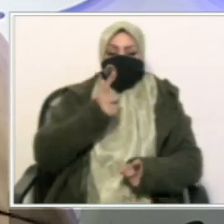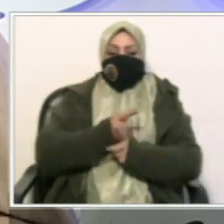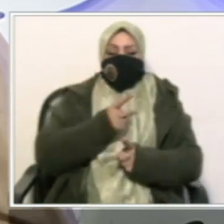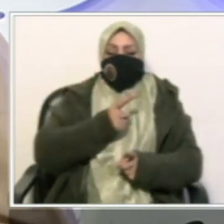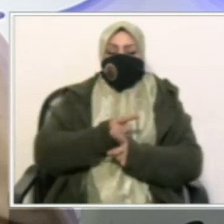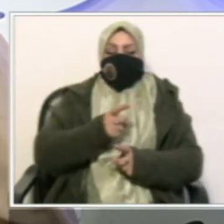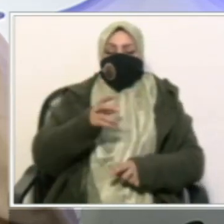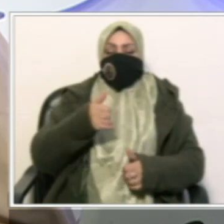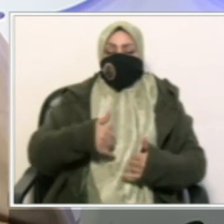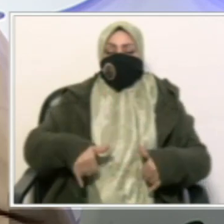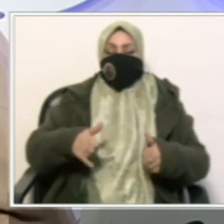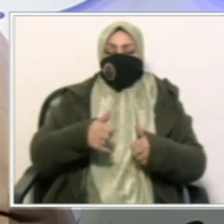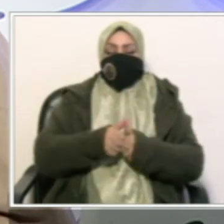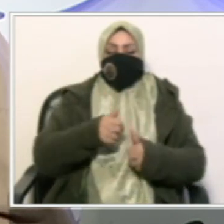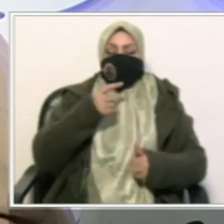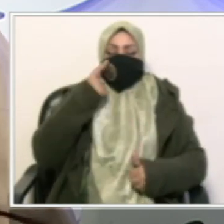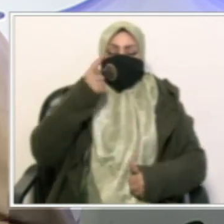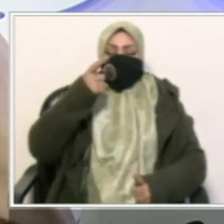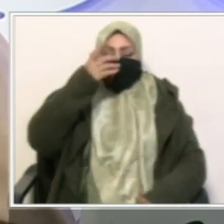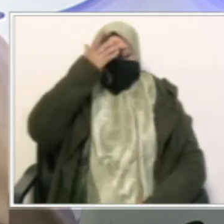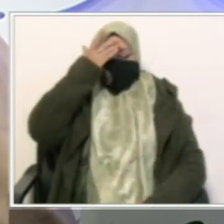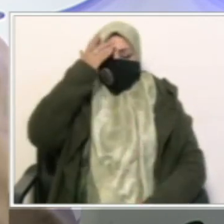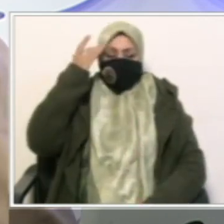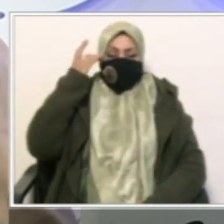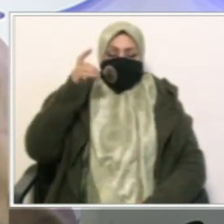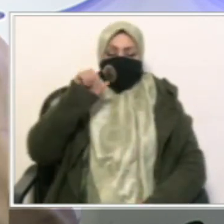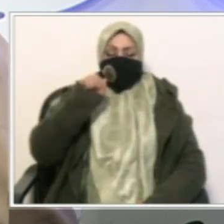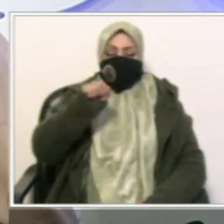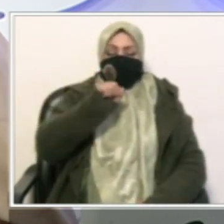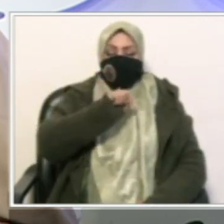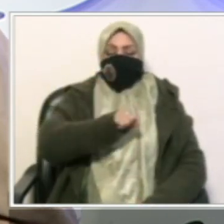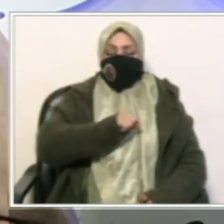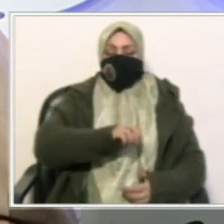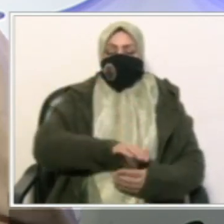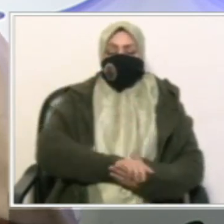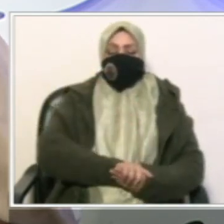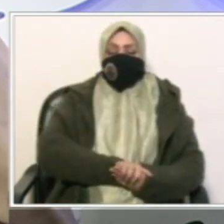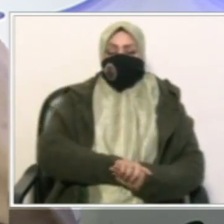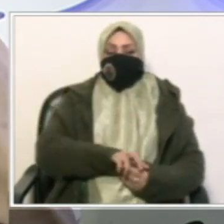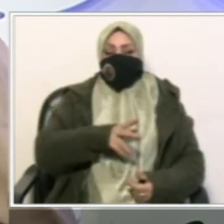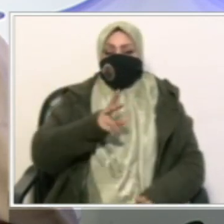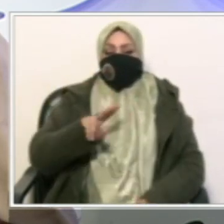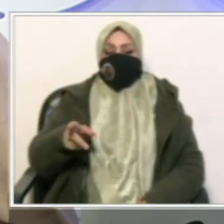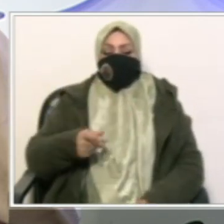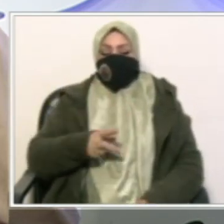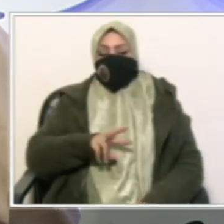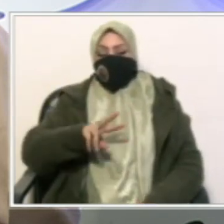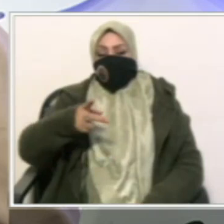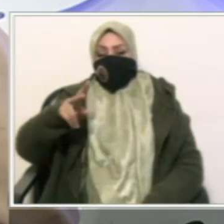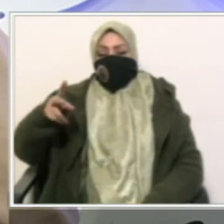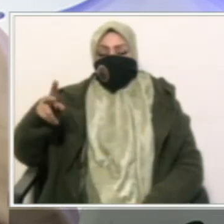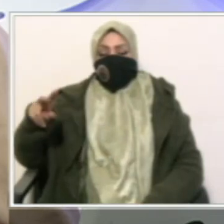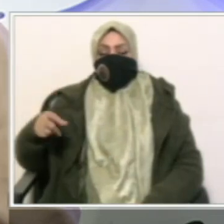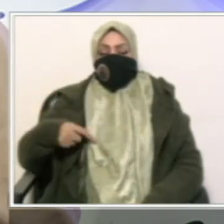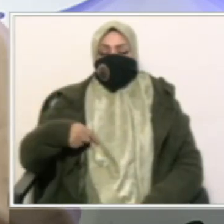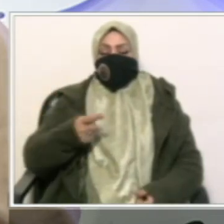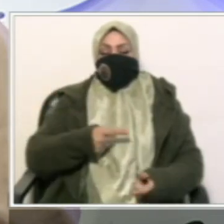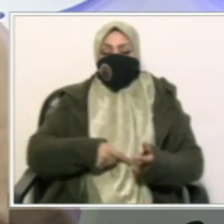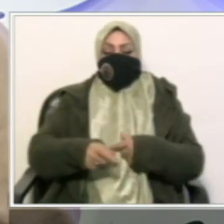وأهل الاختصاص بجميع تنوعهم وبجميع سياساتهم، لا أن يقتصر